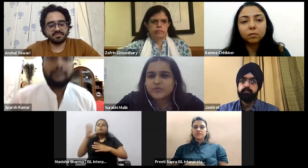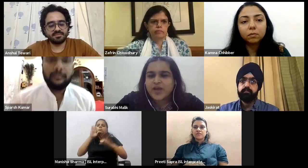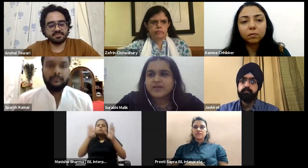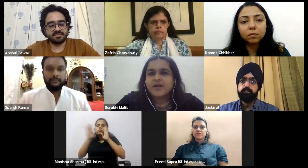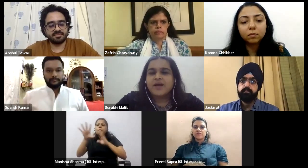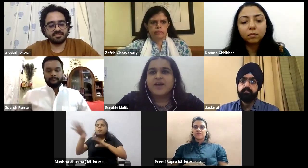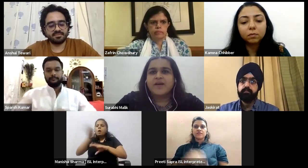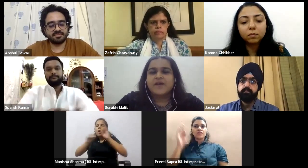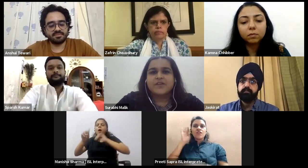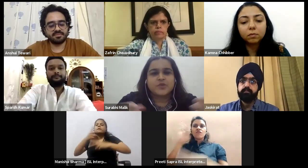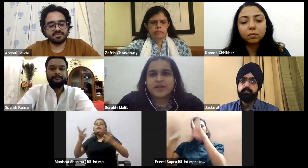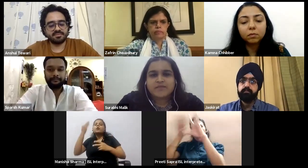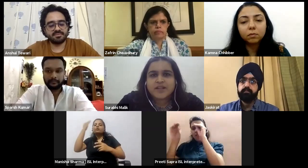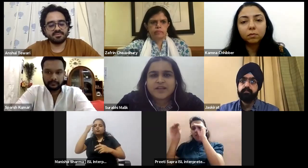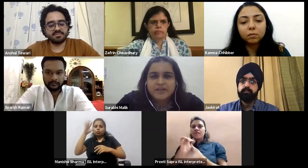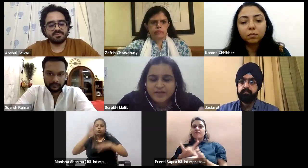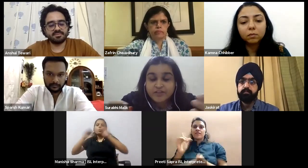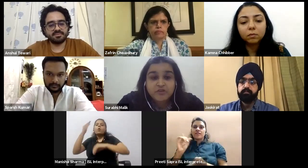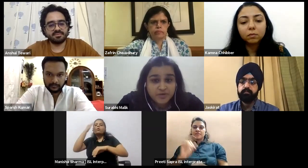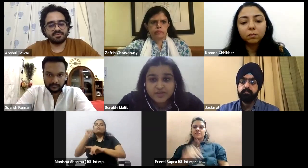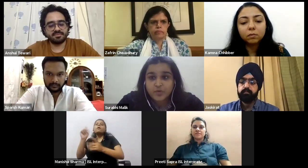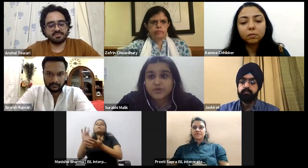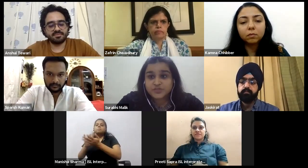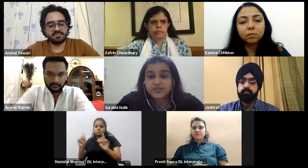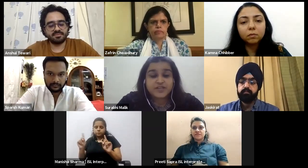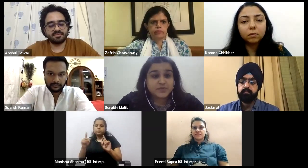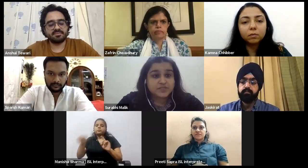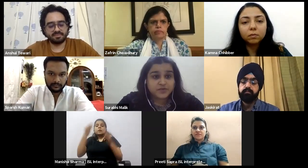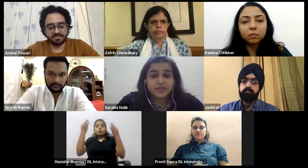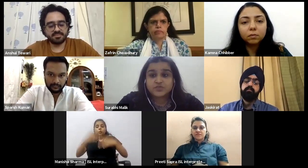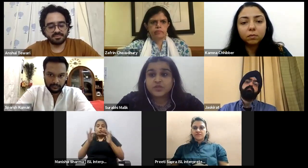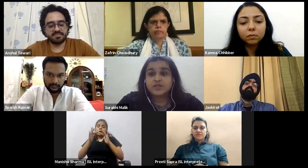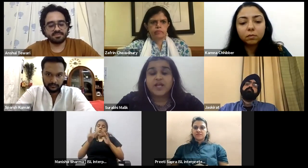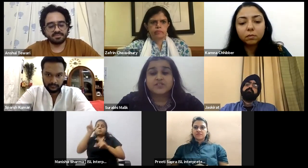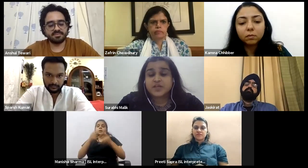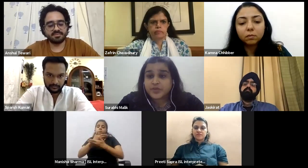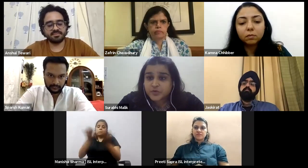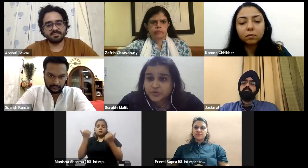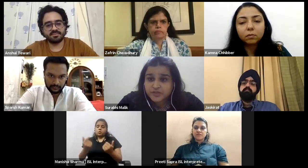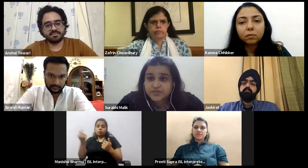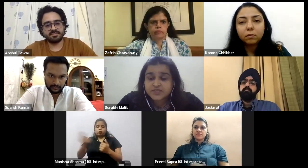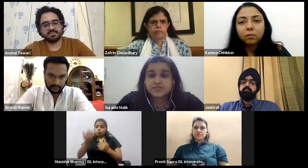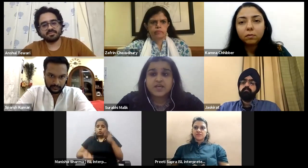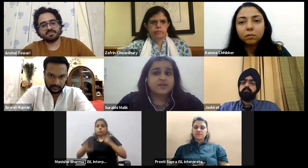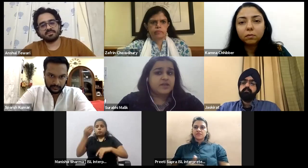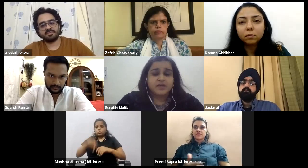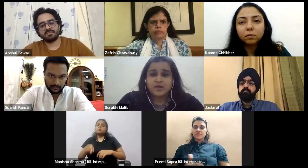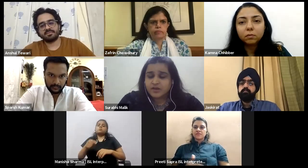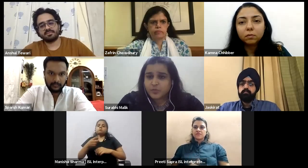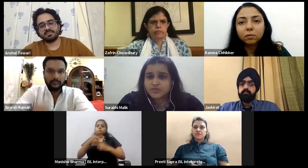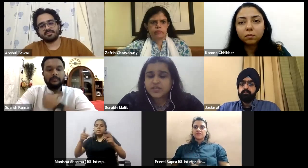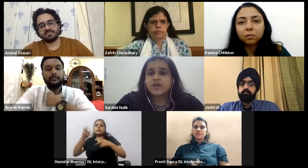point to the fact that internet, the new internet population in India specifically, जो कि largely अब tier 2, tier 3 cities से आ रही